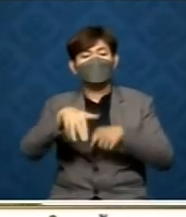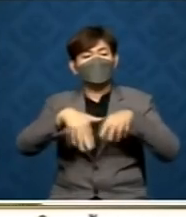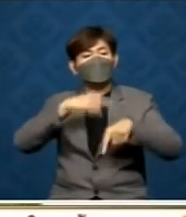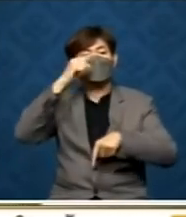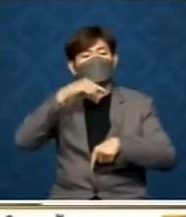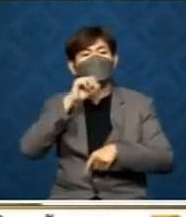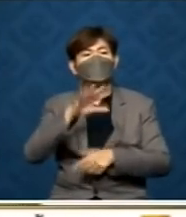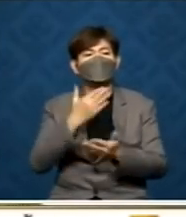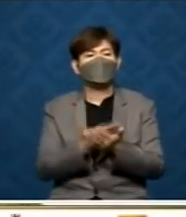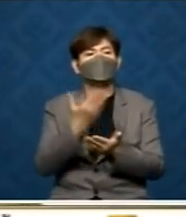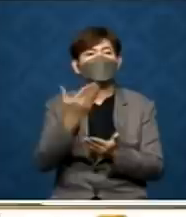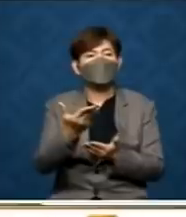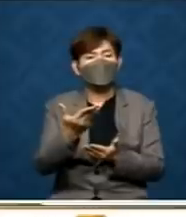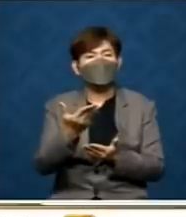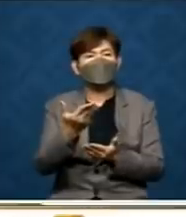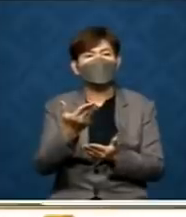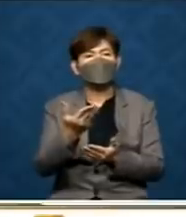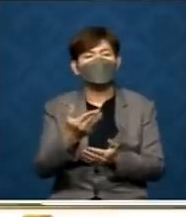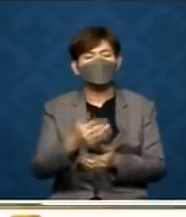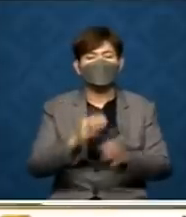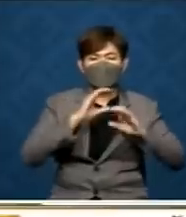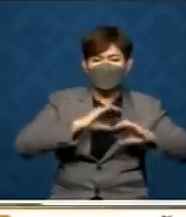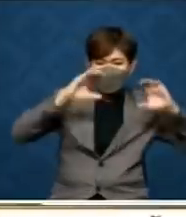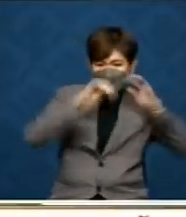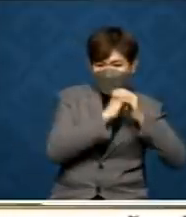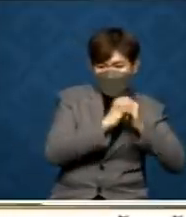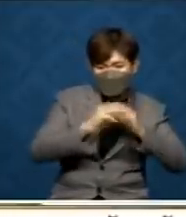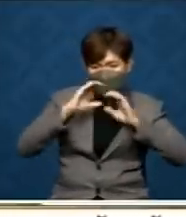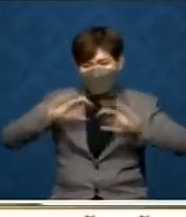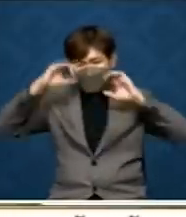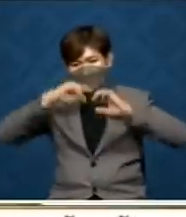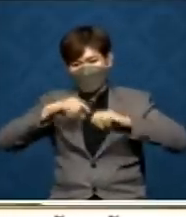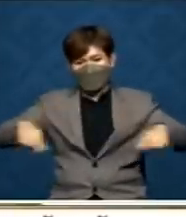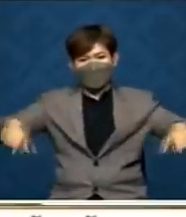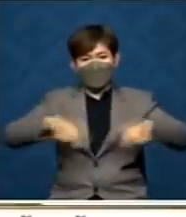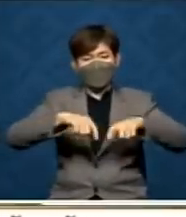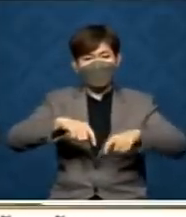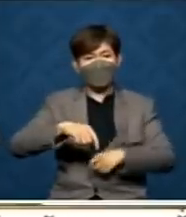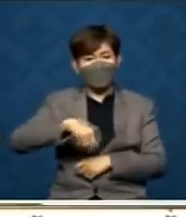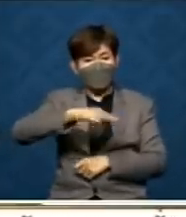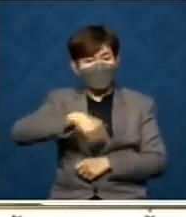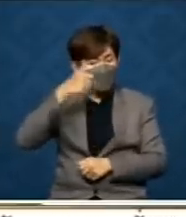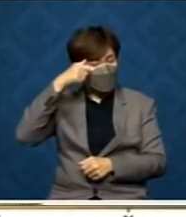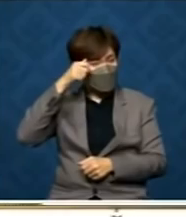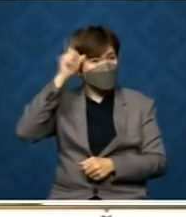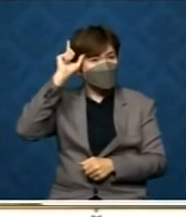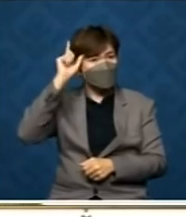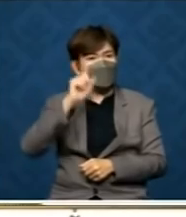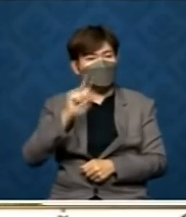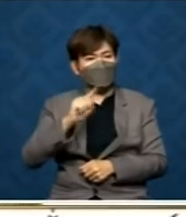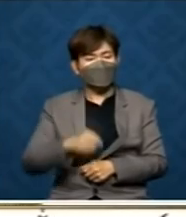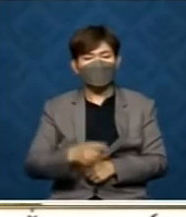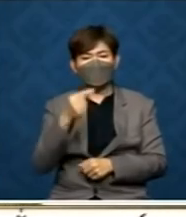ว่าซื้อชิโนแบตก็จีทูจีคุณ G to Gคืออะไรพี่น้องทางบ้านจะงงก็บอลเม้นท์